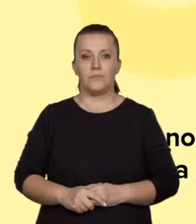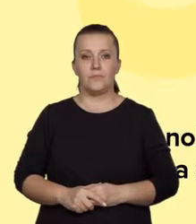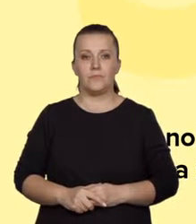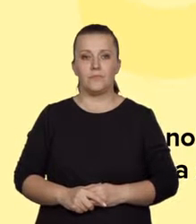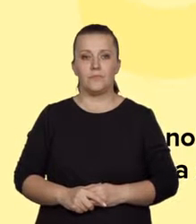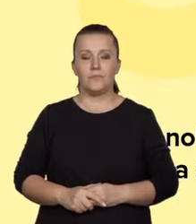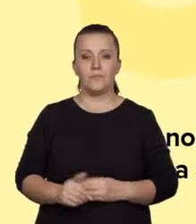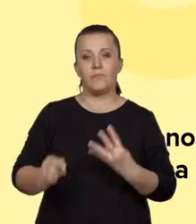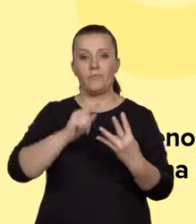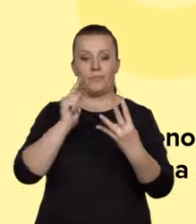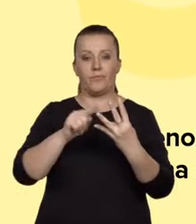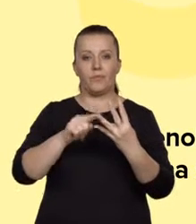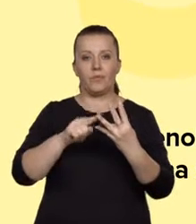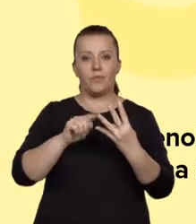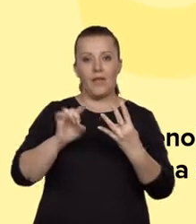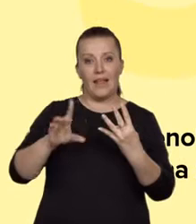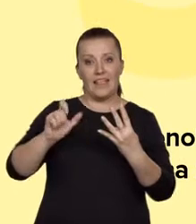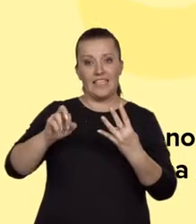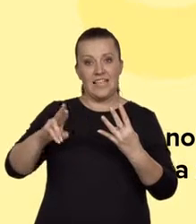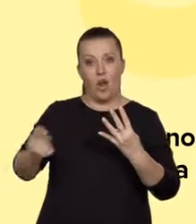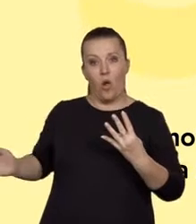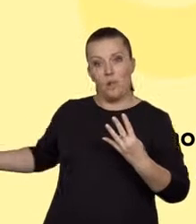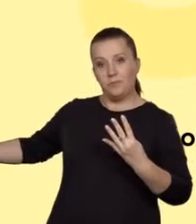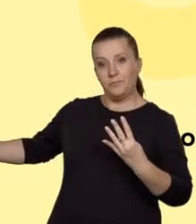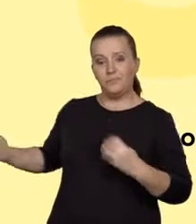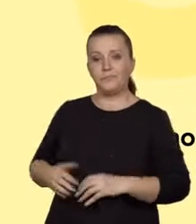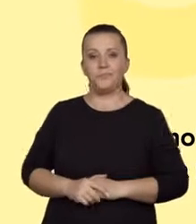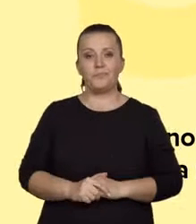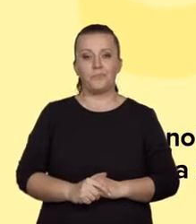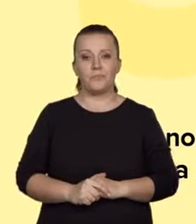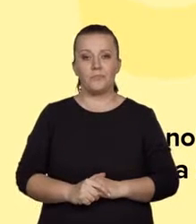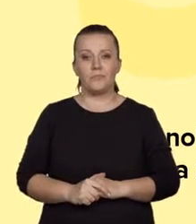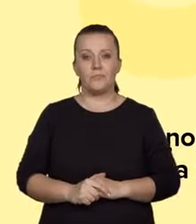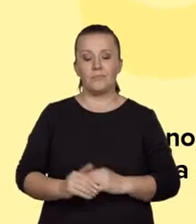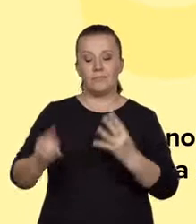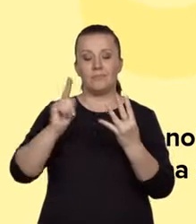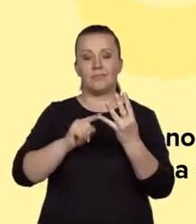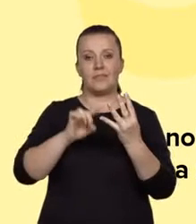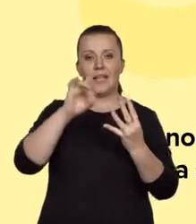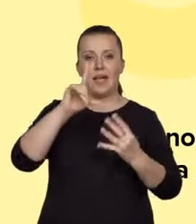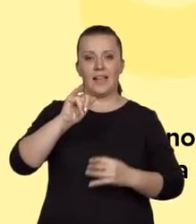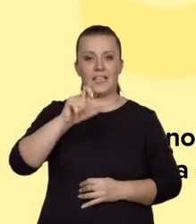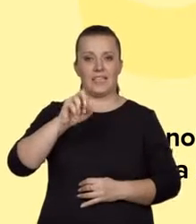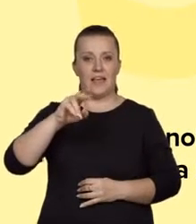pierścieniem aromatycznym, glicerolu, czyli alkoholu wielowodorotlenowego oraz